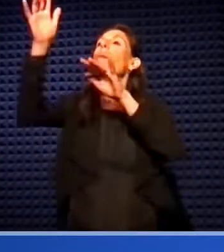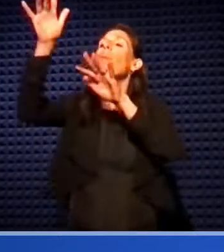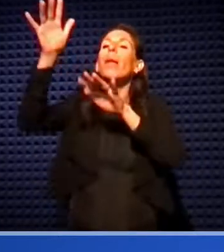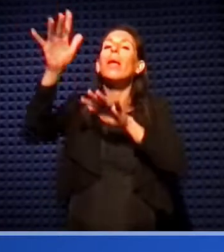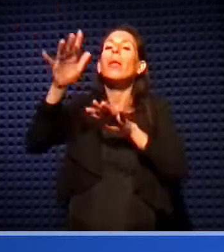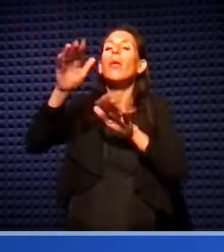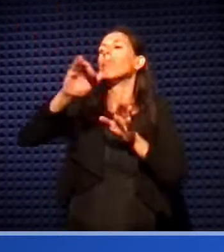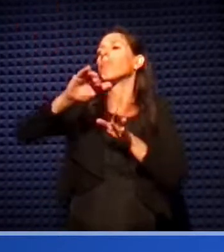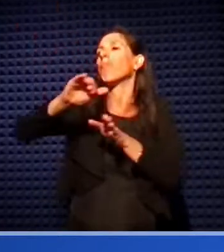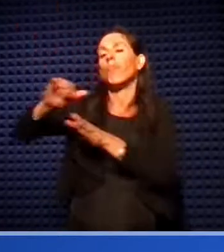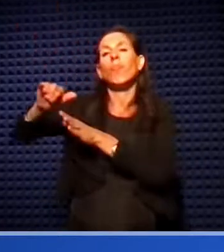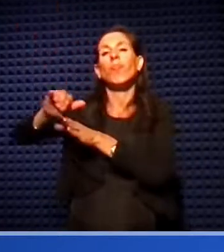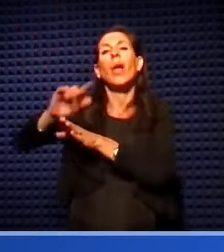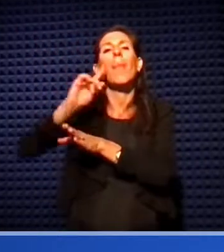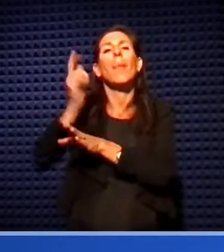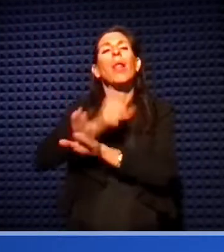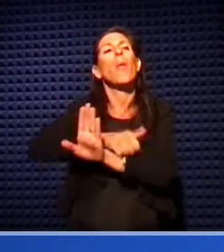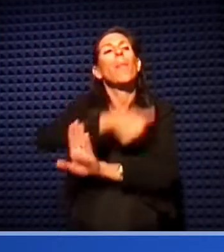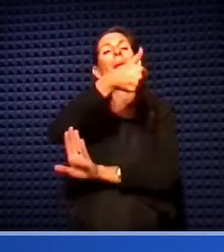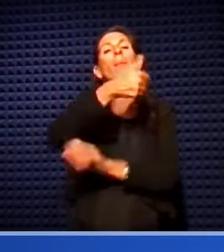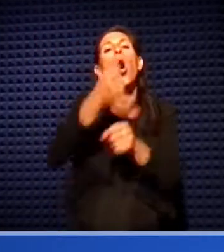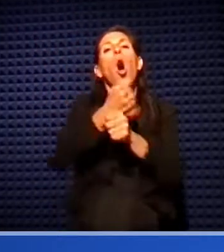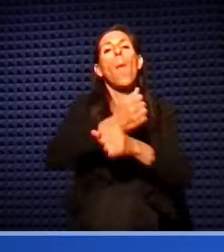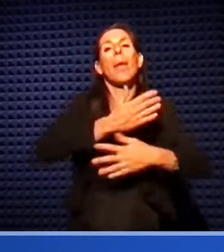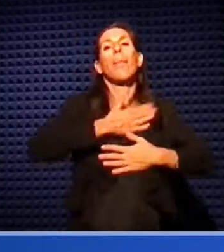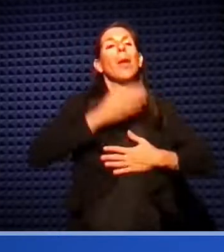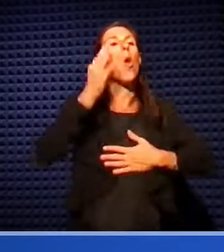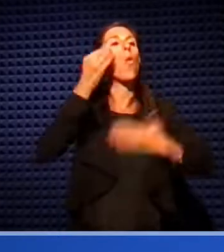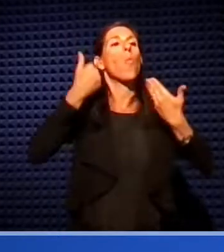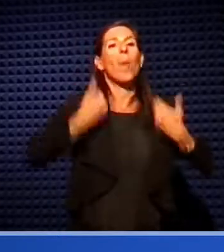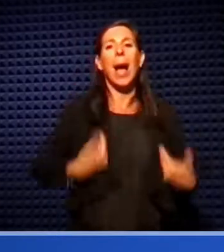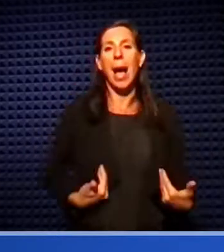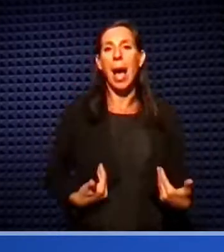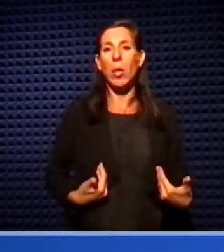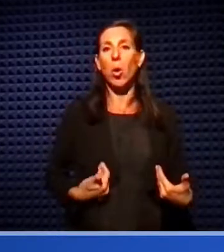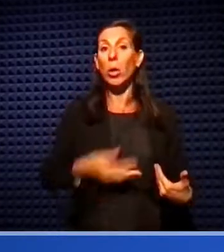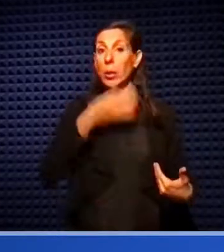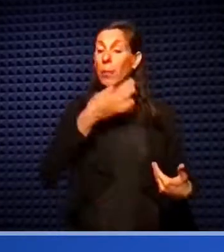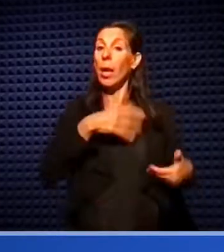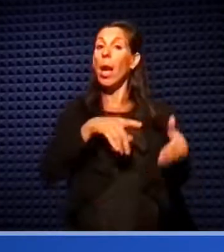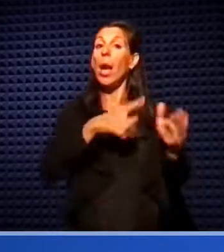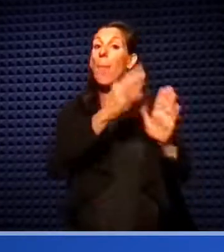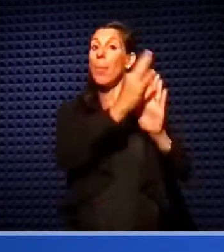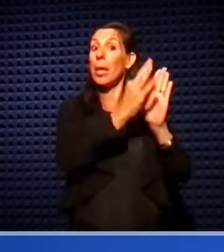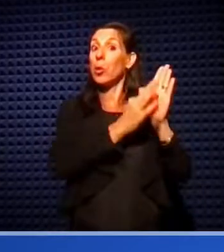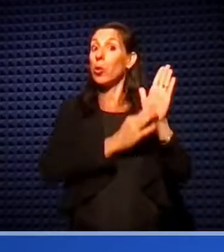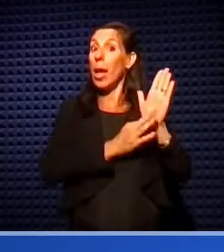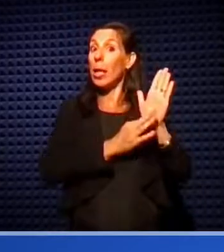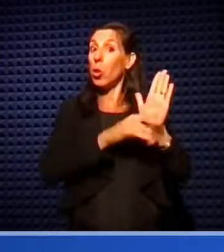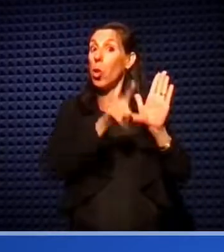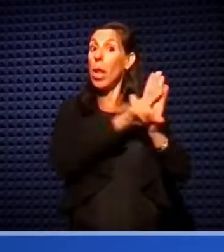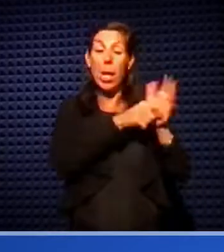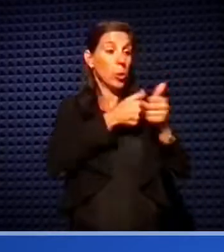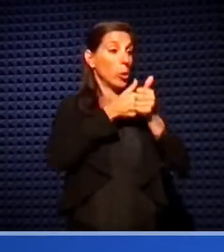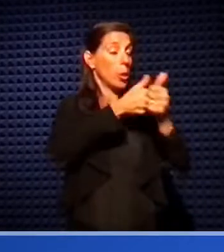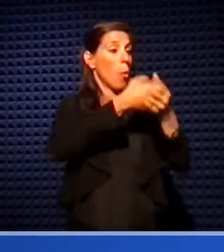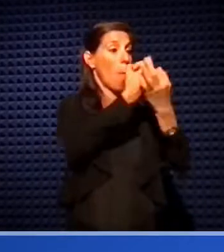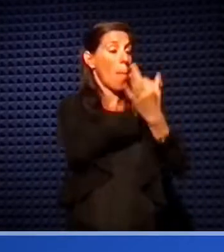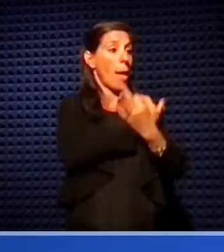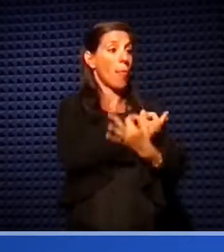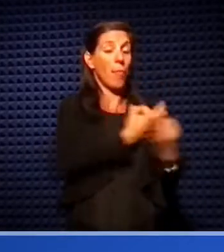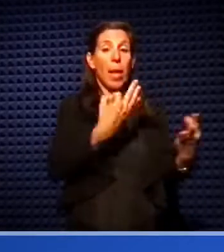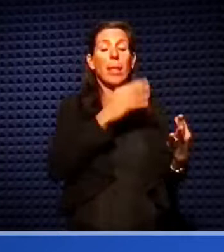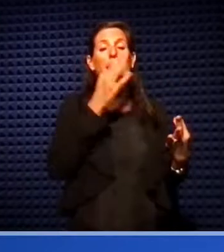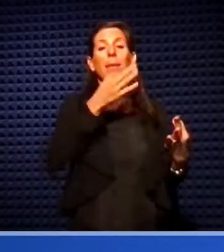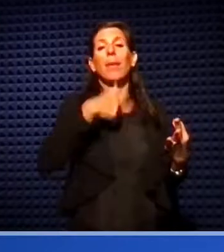إزي خابي يسوس كريستوس بناس أستعدلنا دحنات كوينو زازدقنا أون إزيو بزي خمزي زبالة أقبابكس